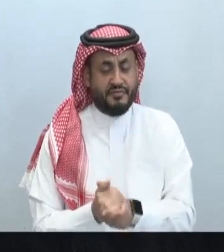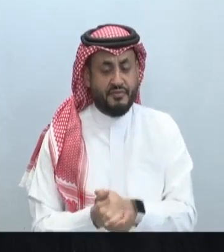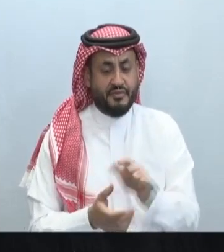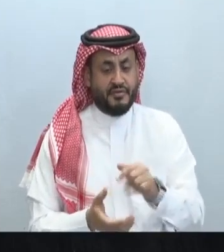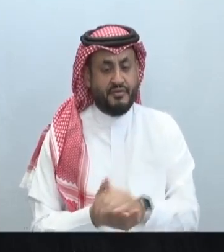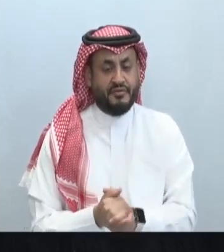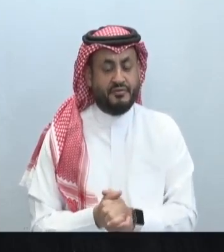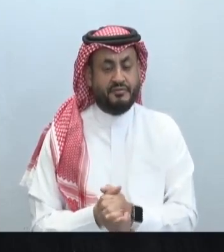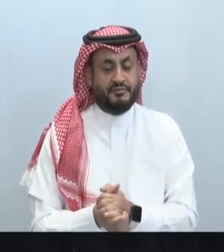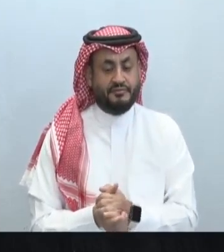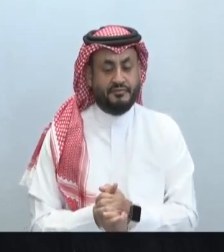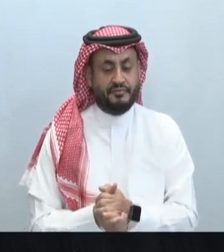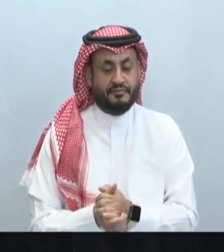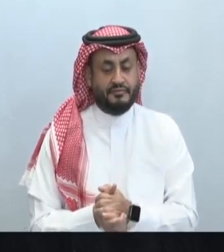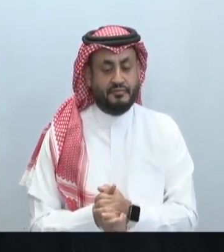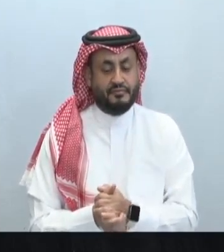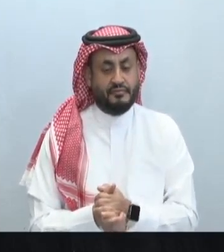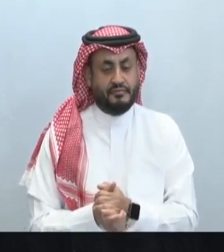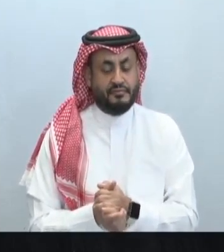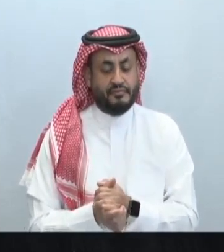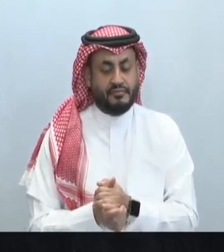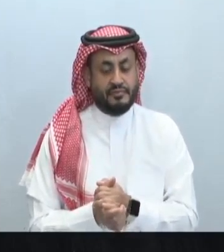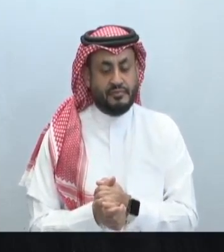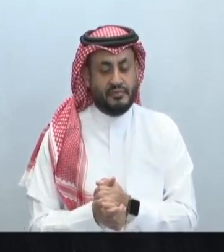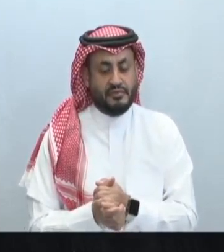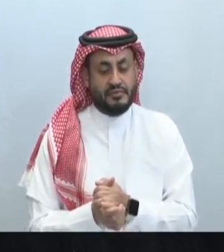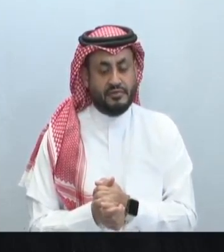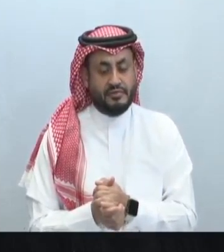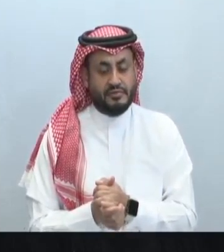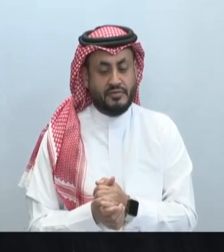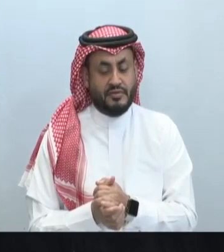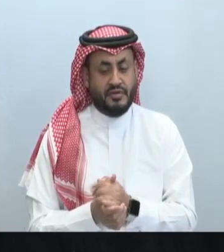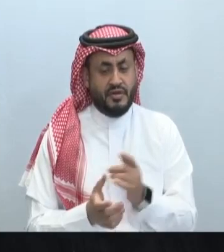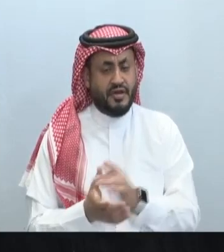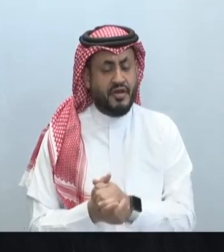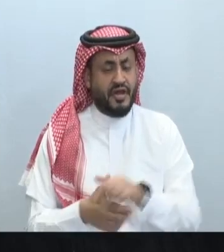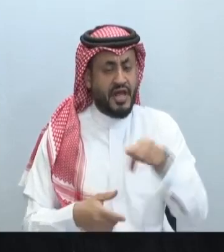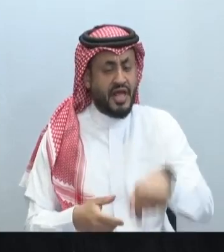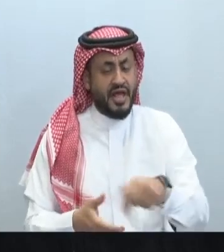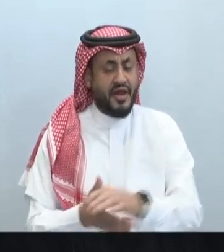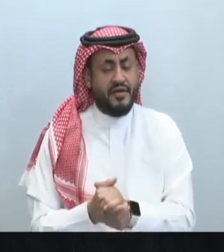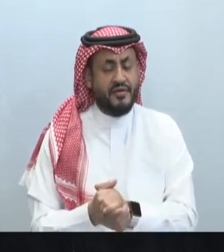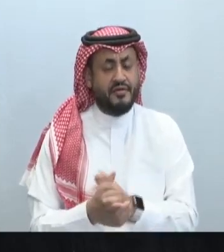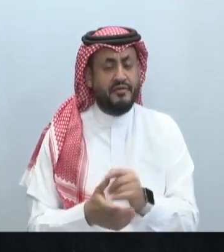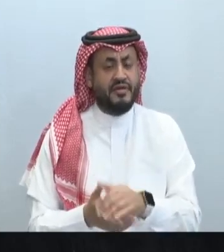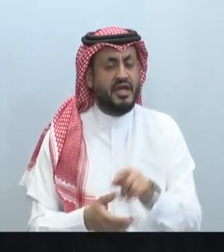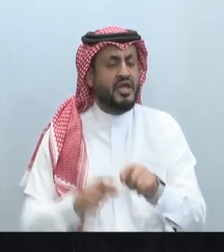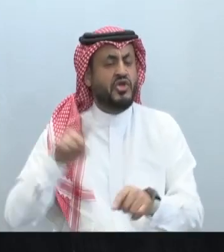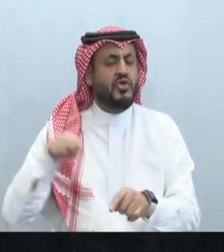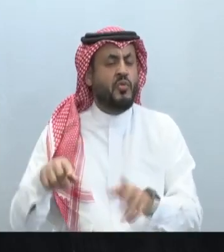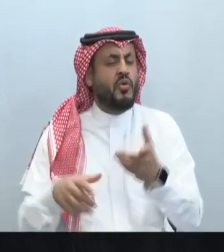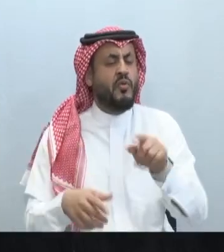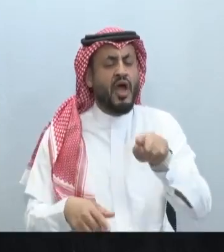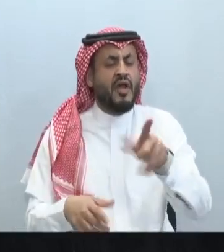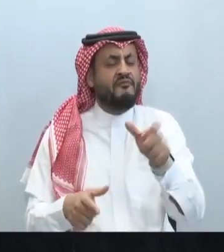تكسب السمعه الحسنه بين الناس وتصبح انت التاجر الصدوق الامين يسالون اين